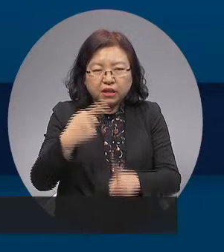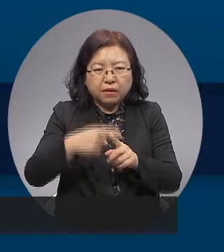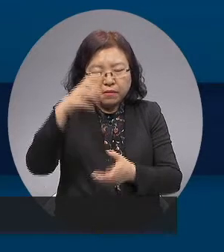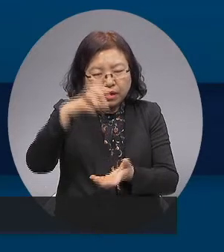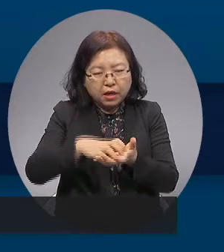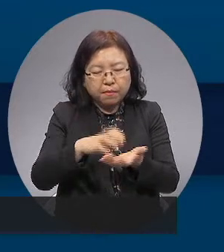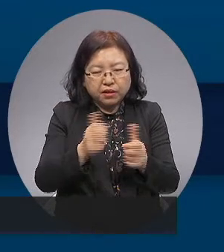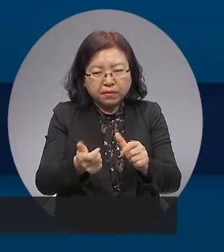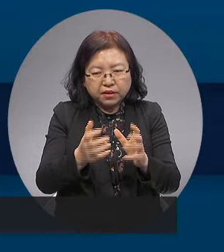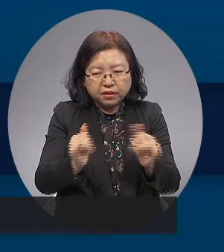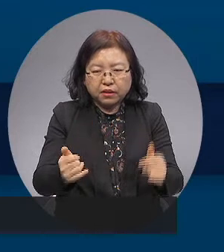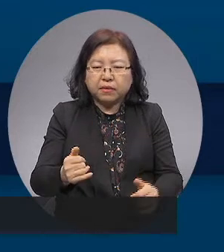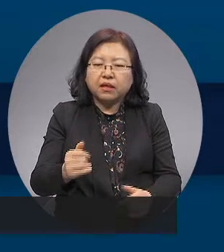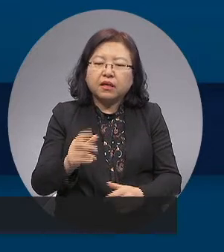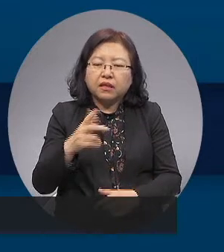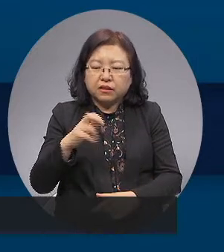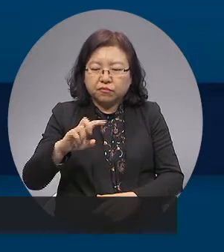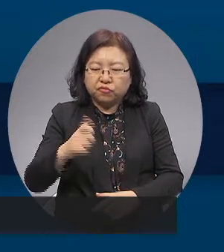사망은 16명 늘어